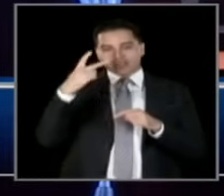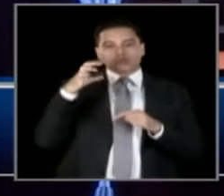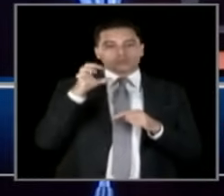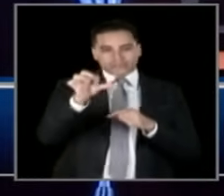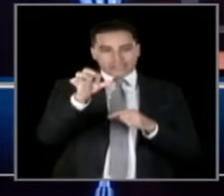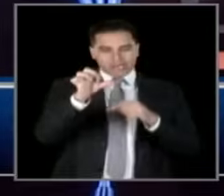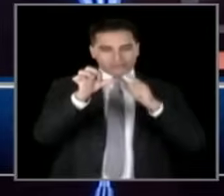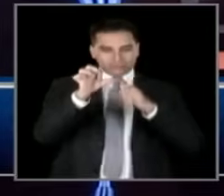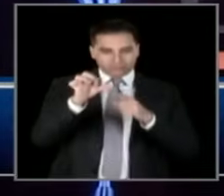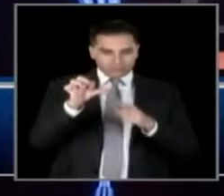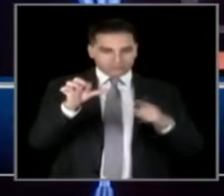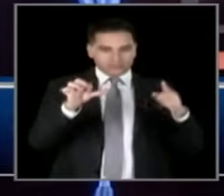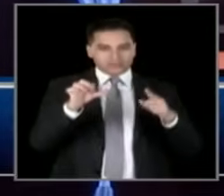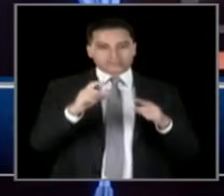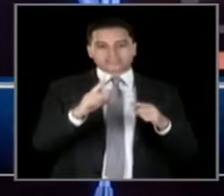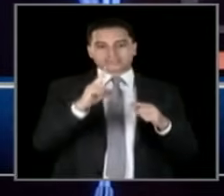1892 وفضل سنة،